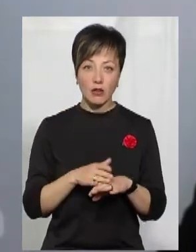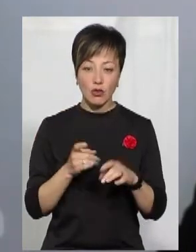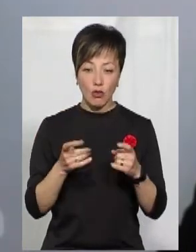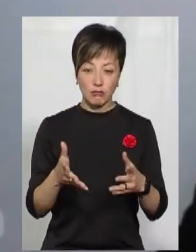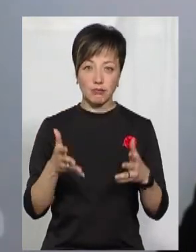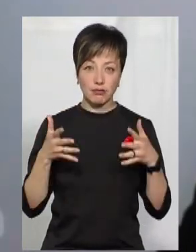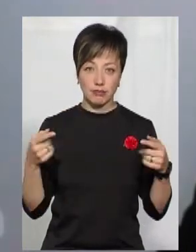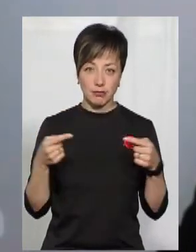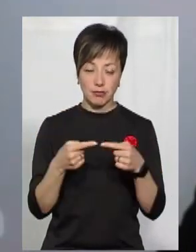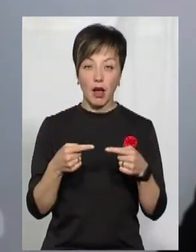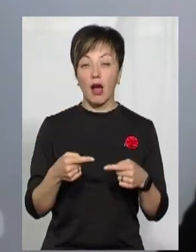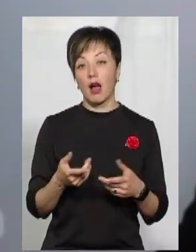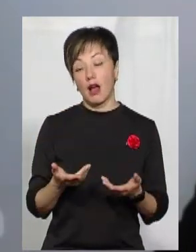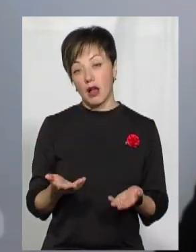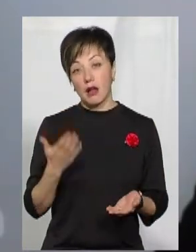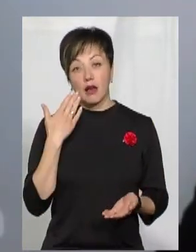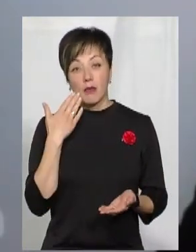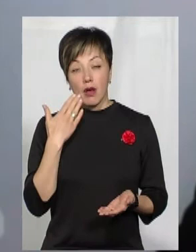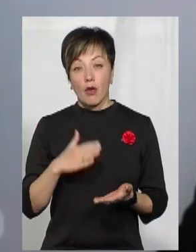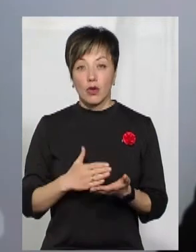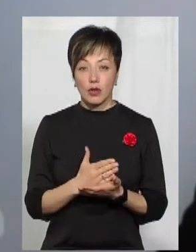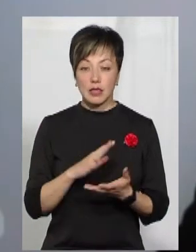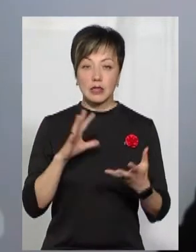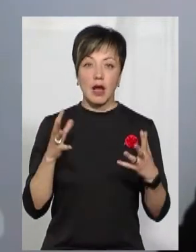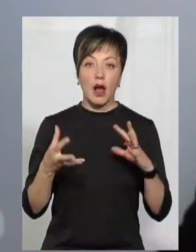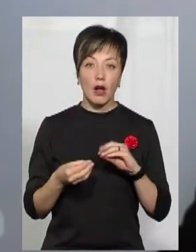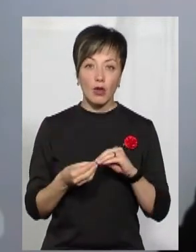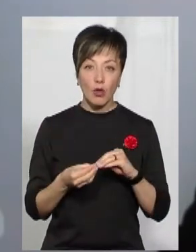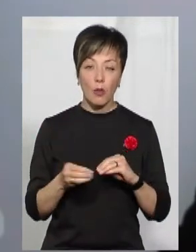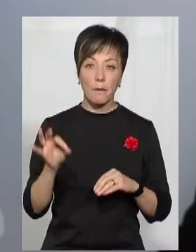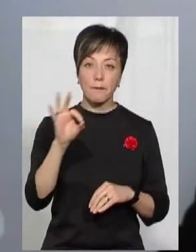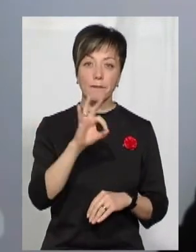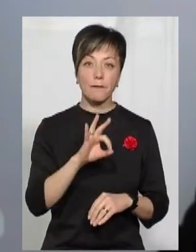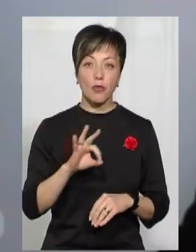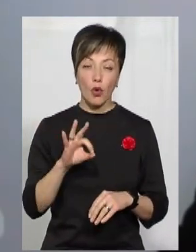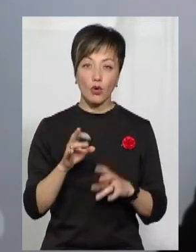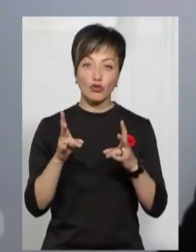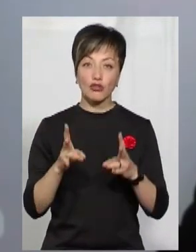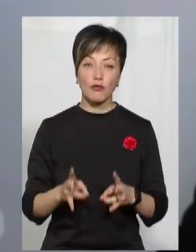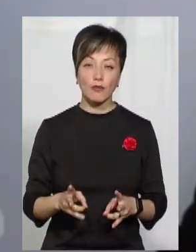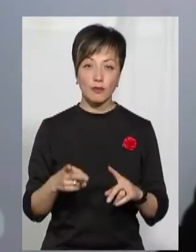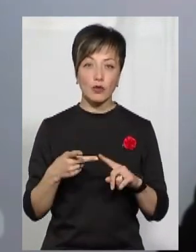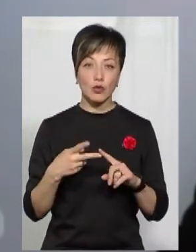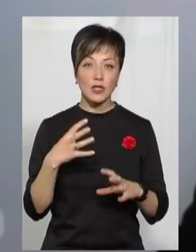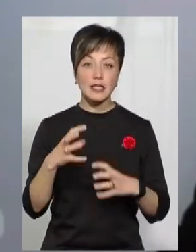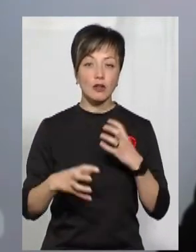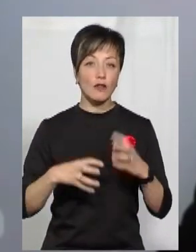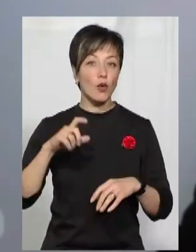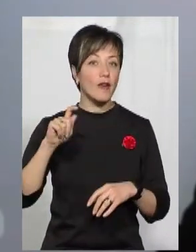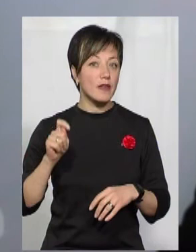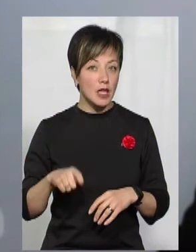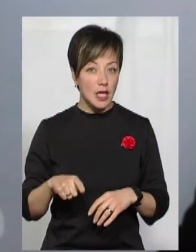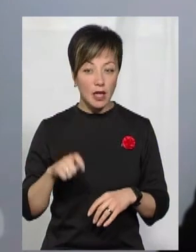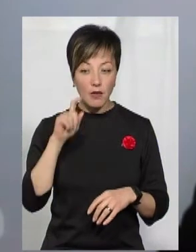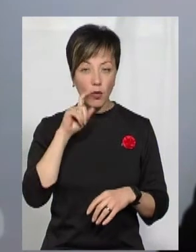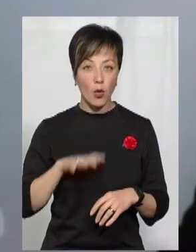встановити. Тому орієнтуємося на дослідників. Загалом, якщо це говорити про жертви Другої світової війни в рамках